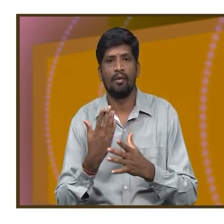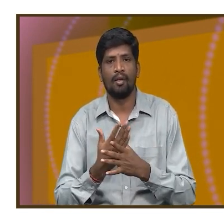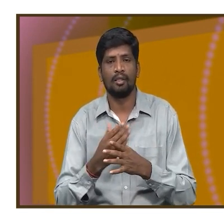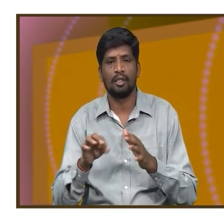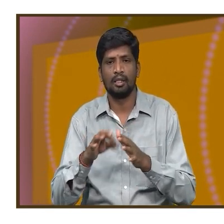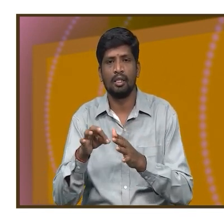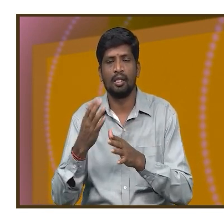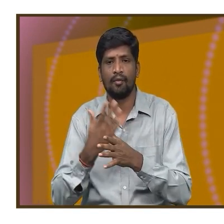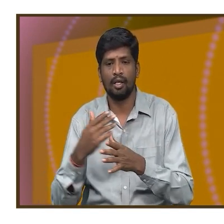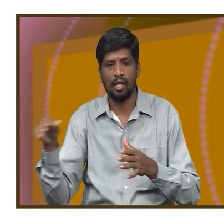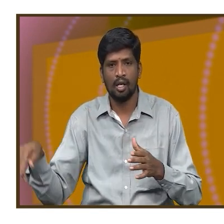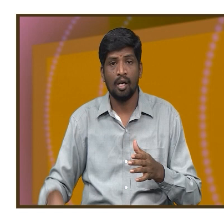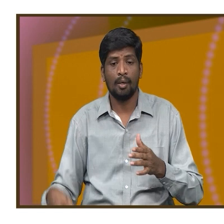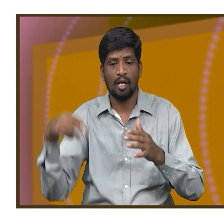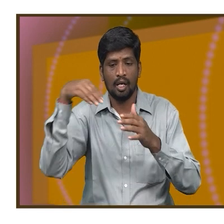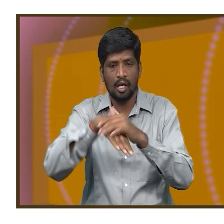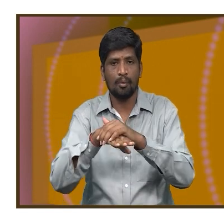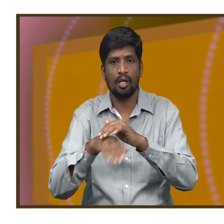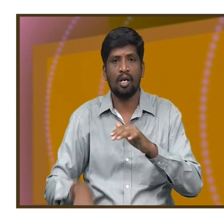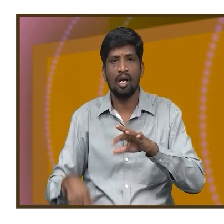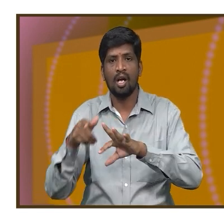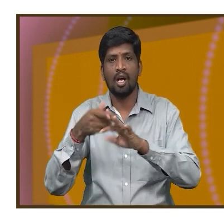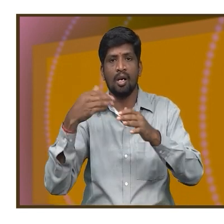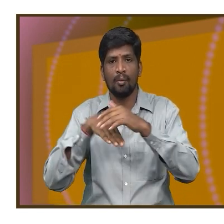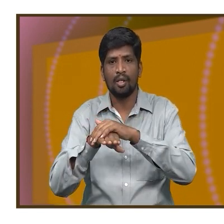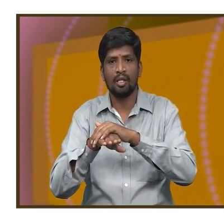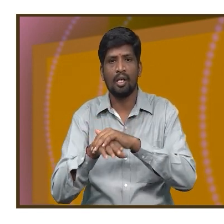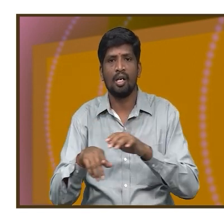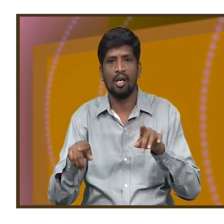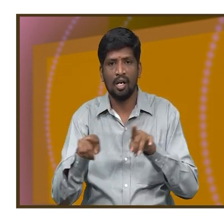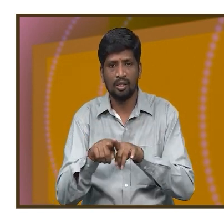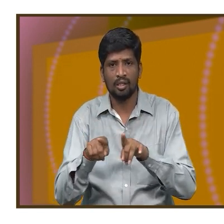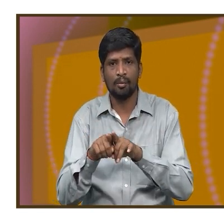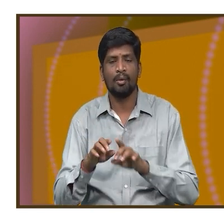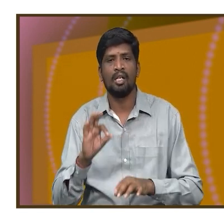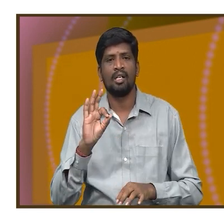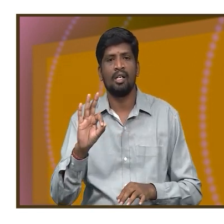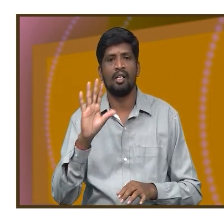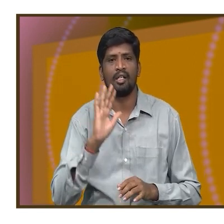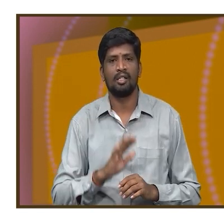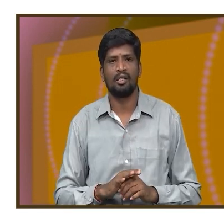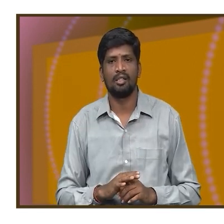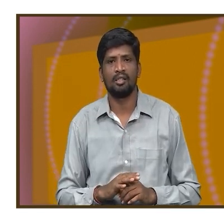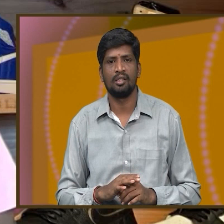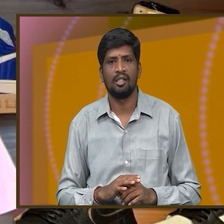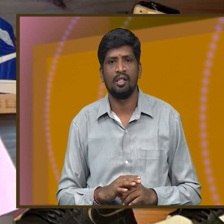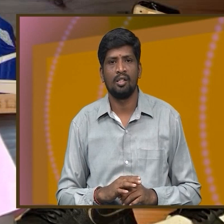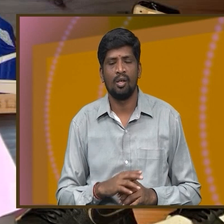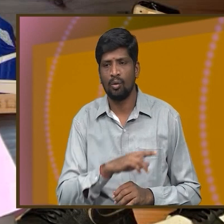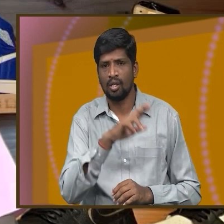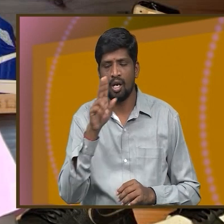தொழிலாளியும் என்ன செய்தார், அவர் கால்களுக்கு போட்டு பார்க்கிறார். அப்பொழுது அந்த காலனி அவருடைய கால்களுக்கும் என்ன செய்யுது, பொருந்துகிறது. அப்போ உடனே